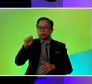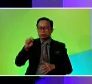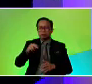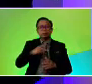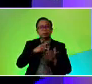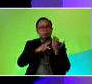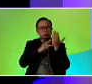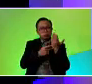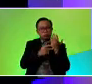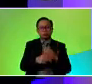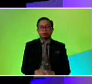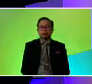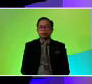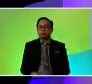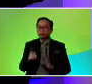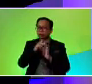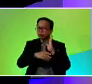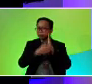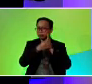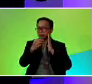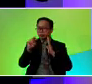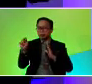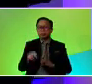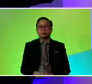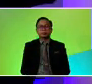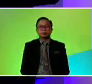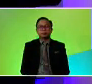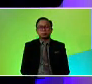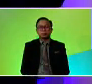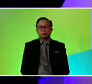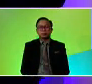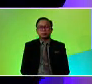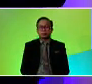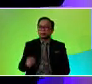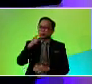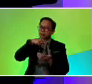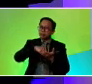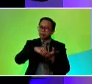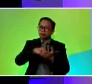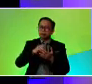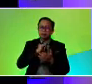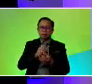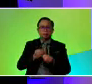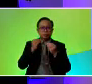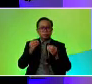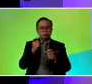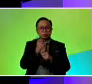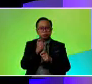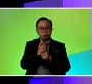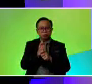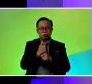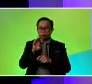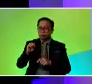mengenai kemahiran Oke Sebelum kita akhiri hari ini Oke saya udah bagi tugas dan